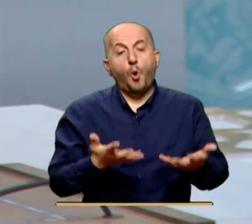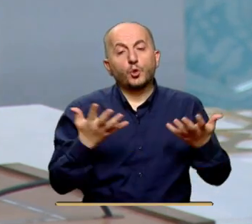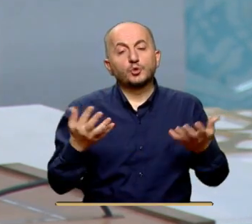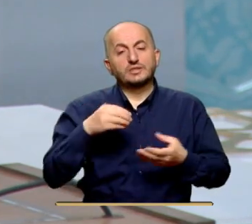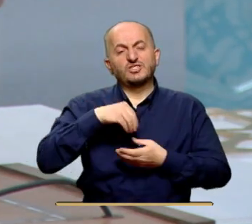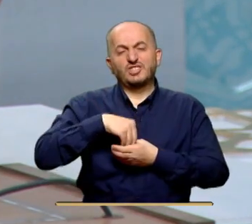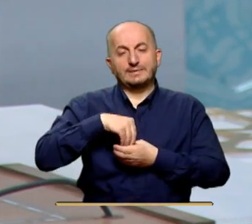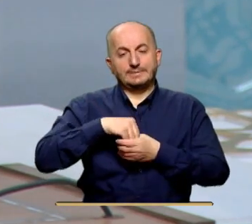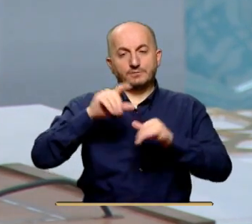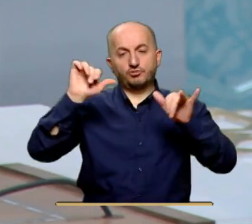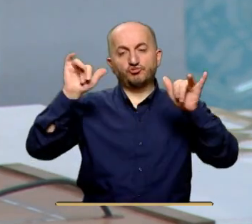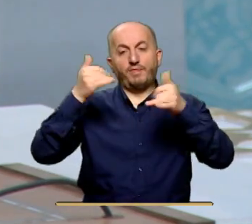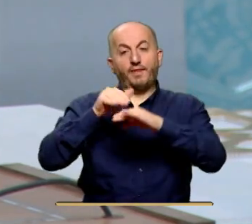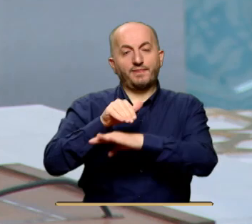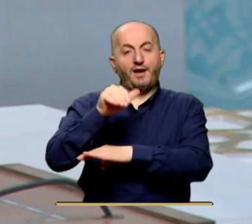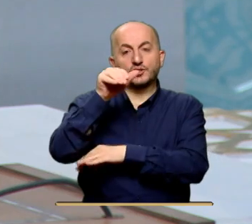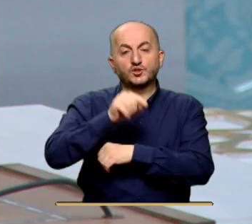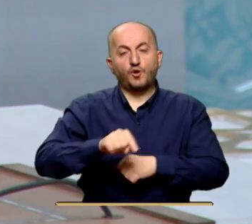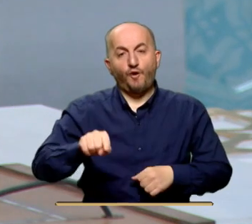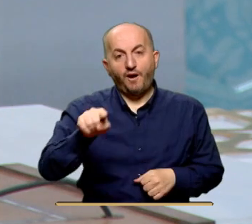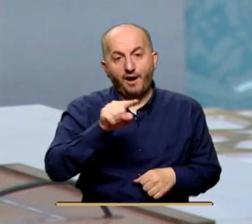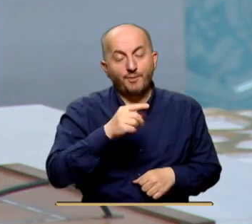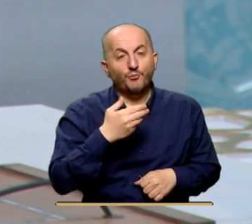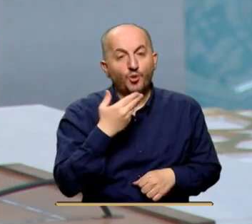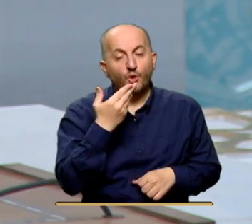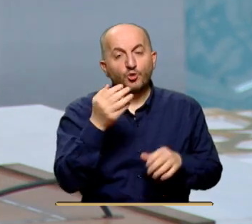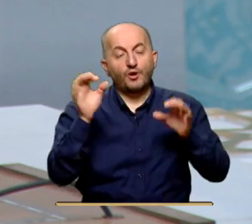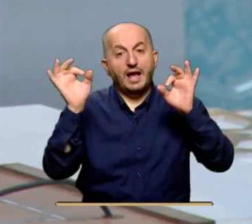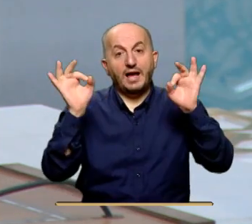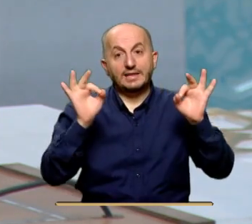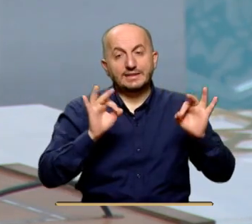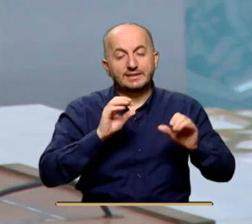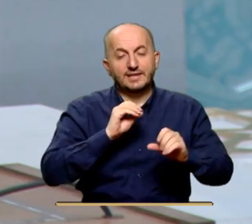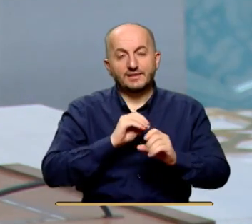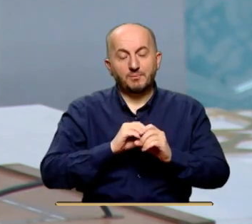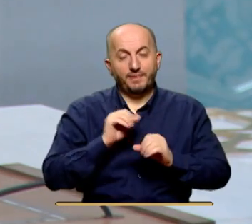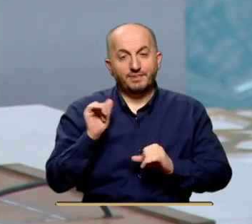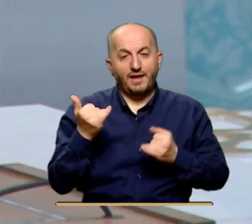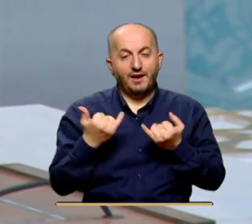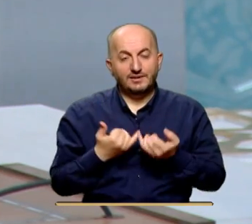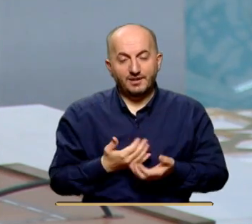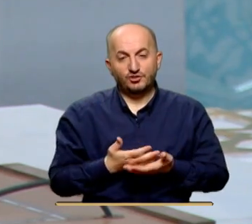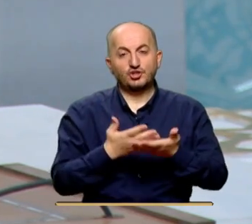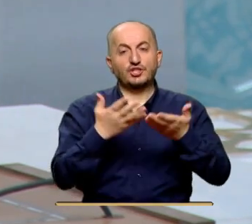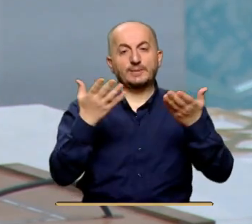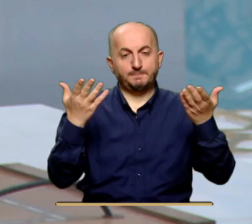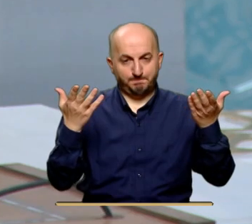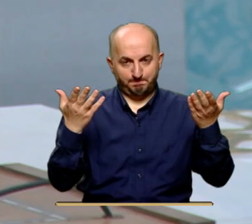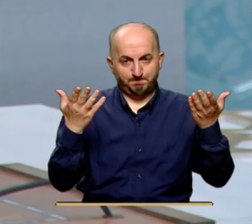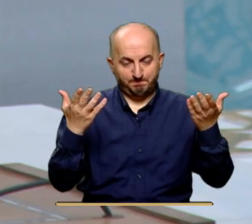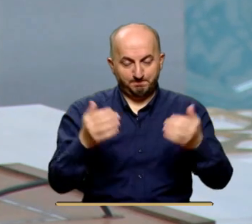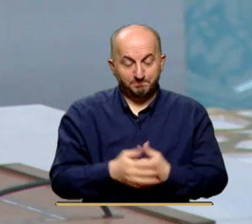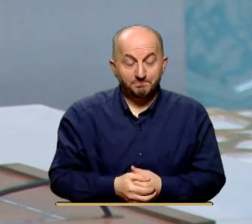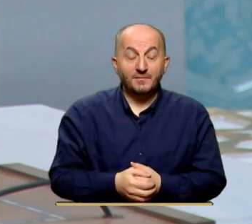içerisinde cennette yaşıyorlar, buyuruluyor ayeti kerimede değerli kardeşlerim.